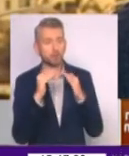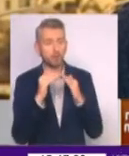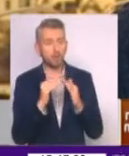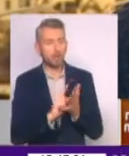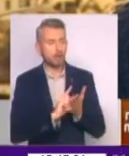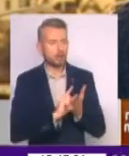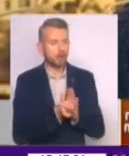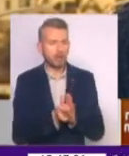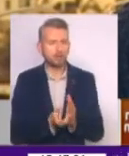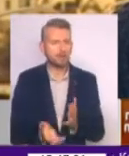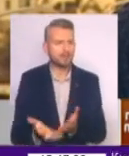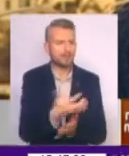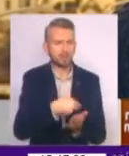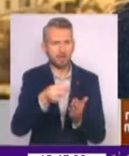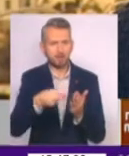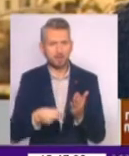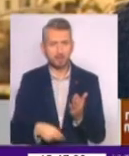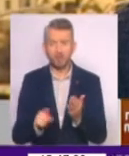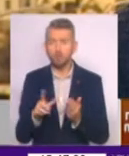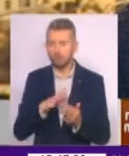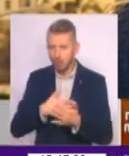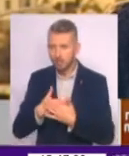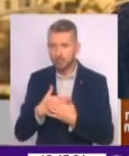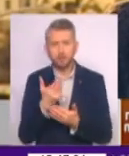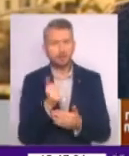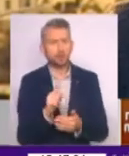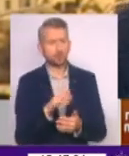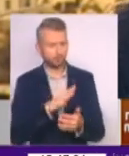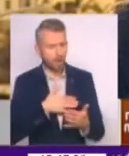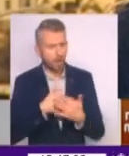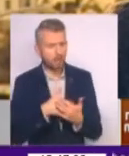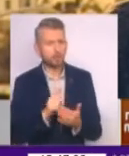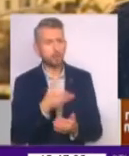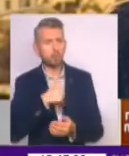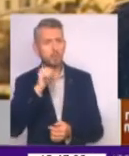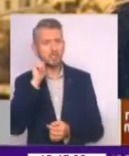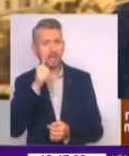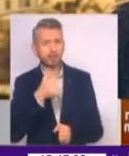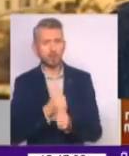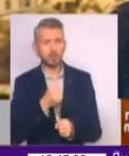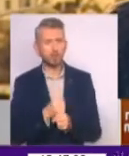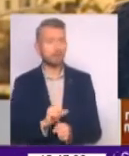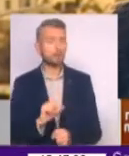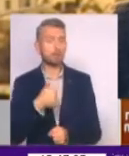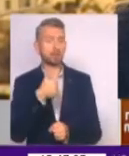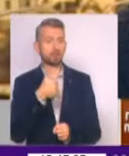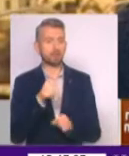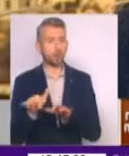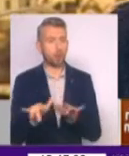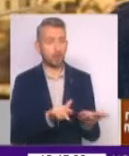негайно зібрали якусь кількість підписів. Були активні. Були активні, щоб ми завтра зробили перший крок.